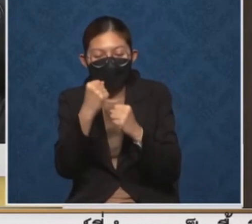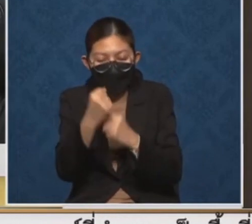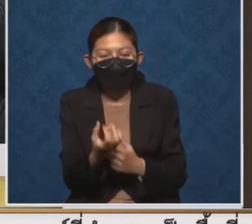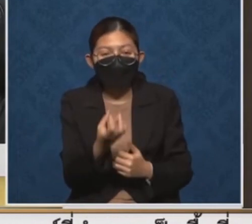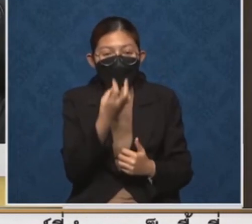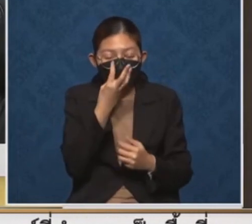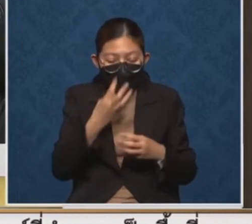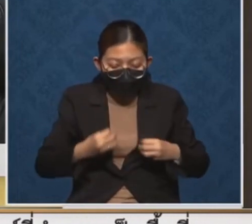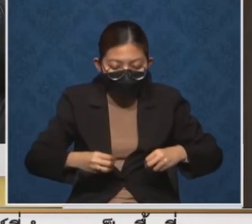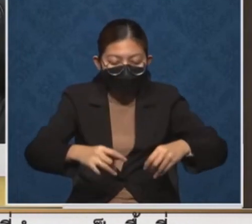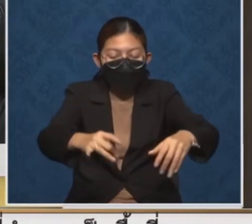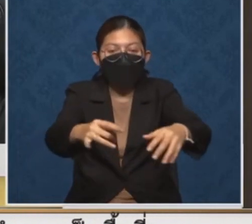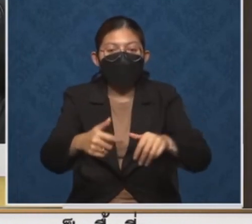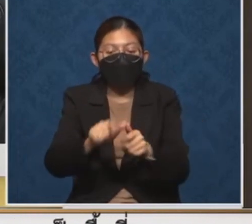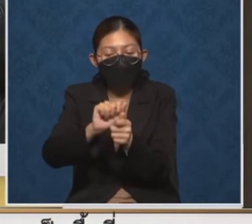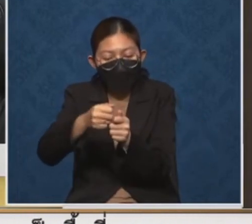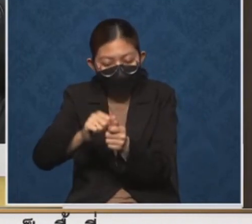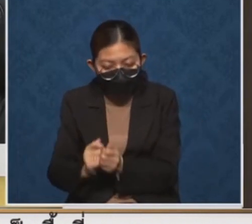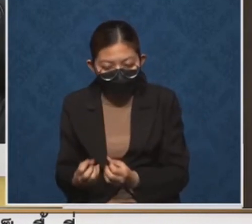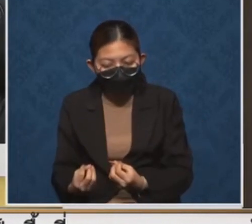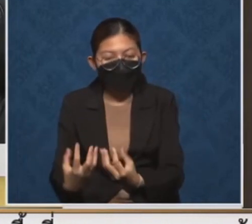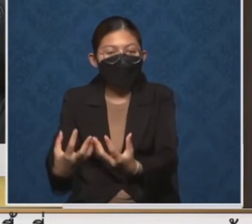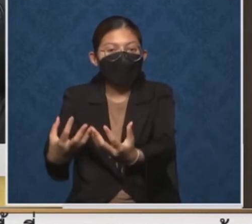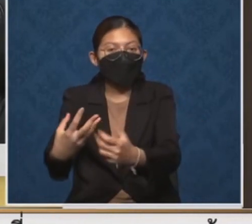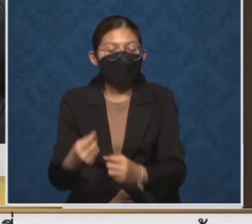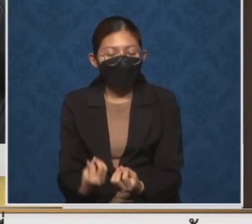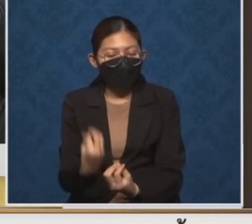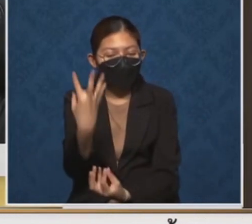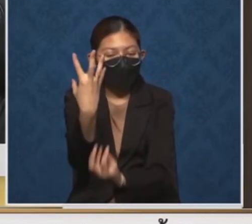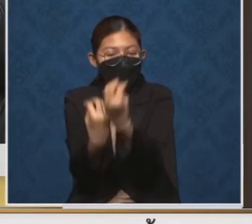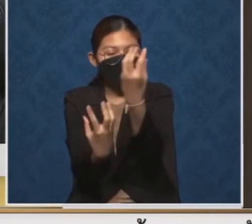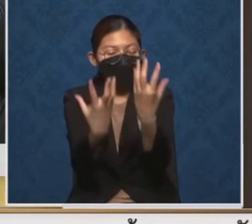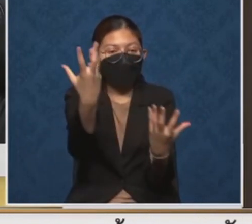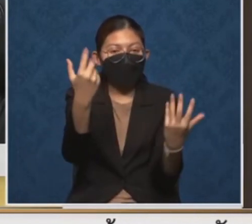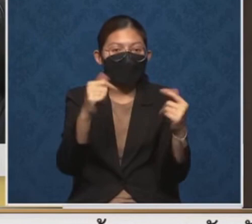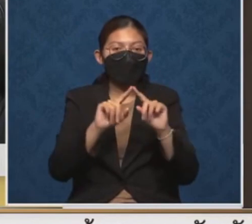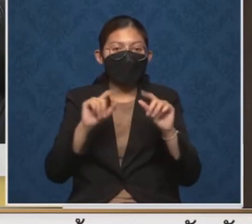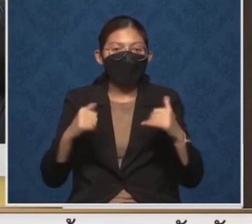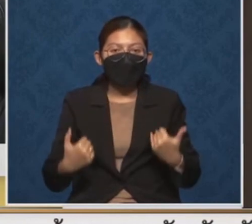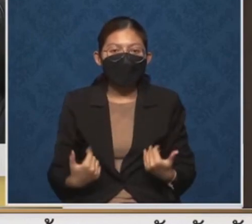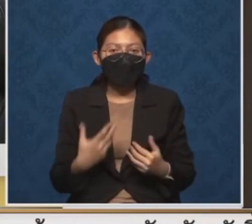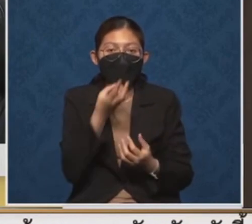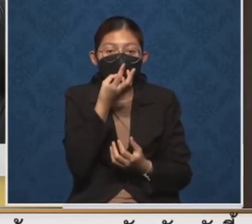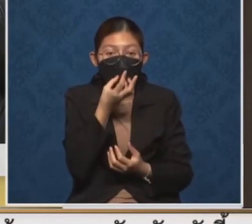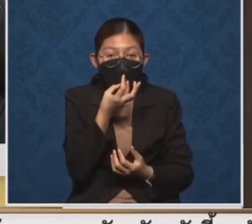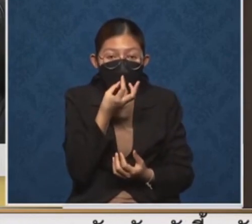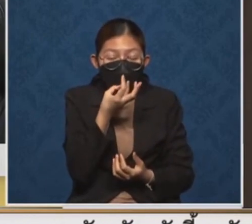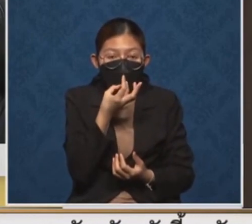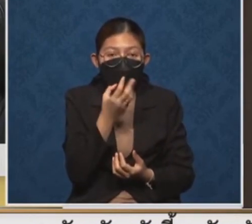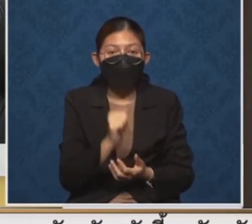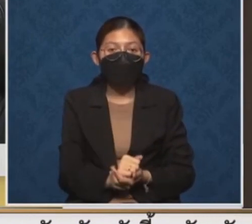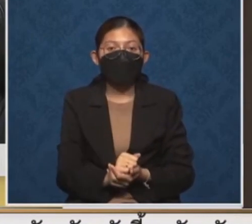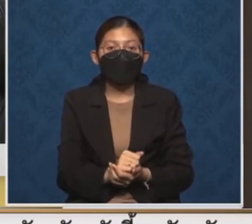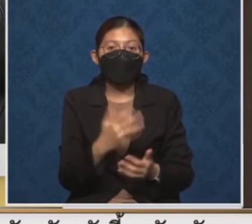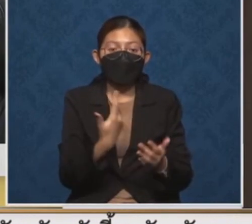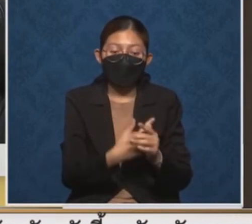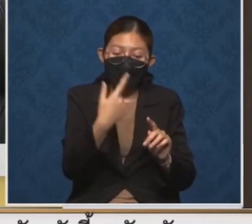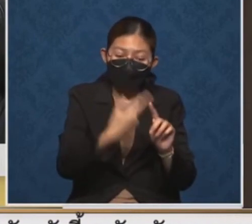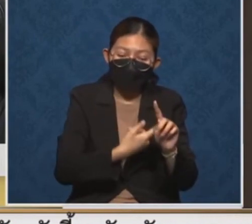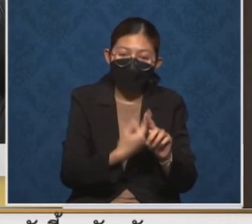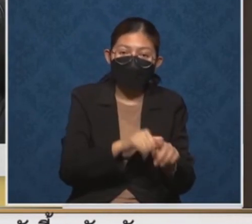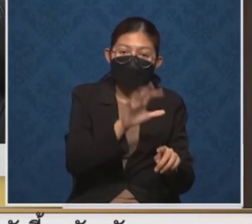โพดจนได้ผลผลิตตั้งแต่วันนี้ข้าวนะครับเดือนละ 5,000